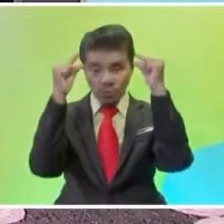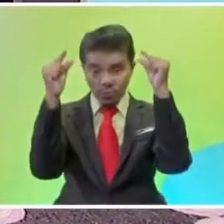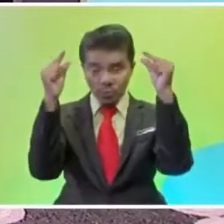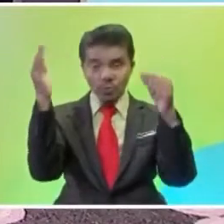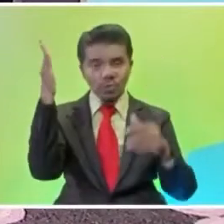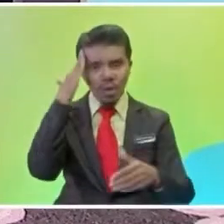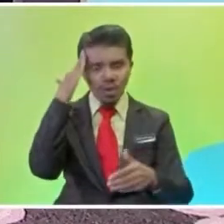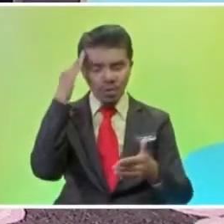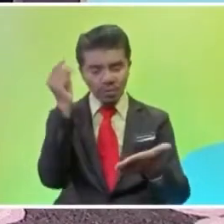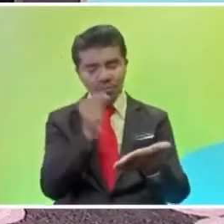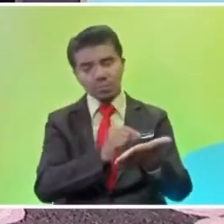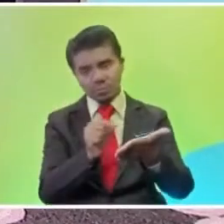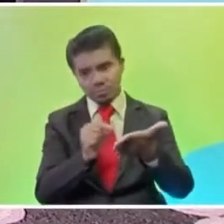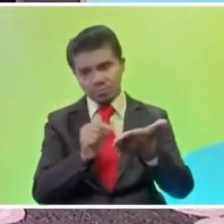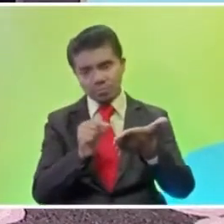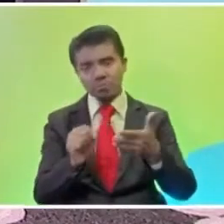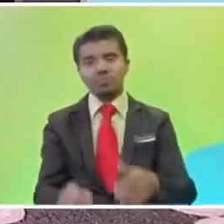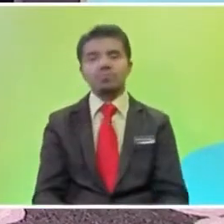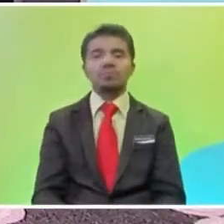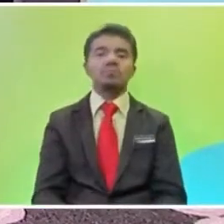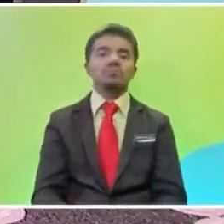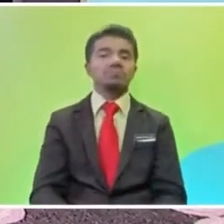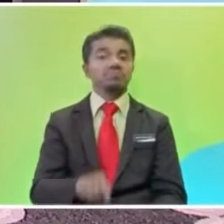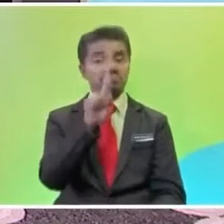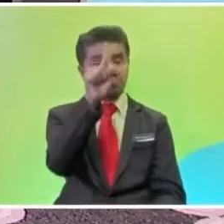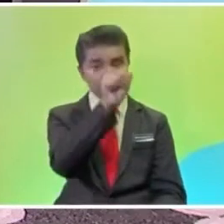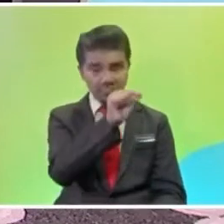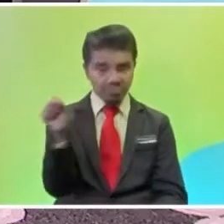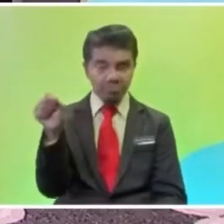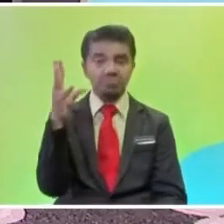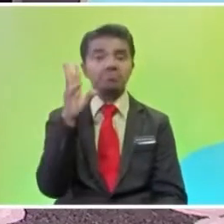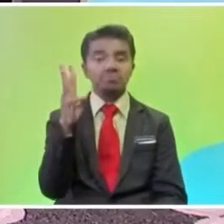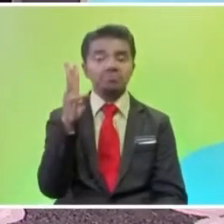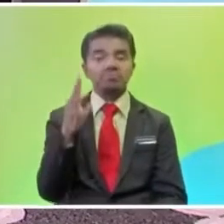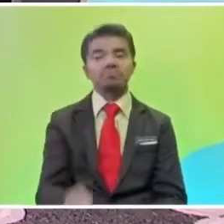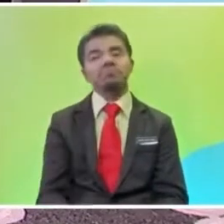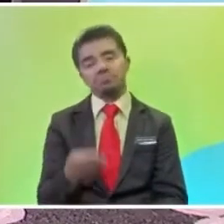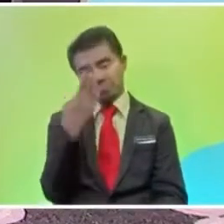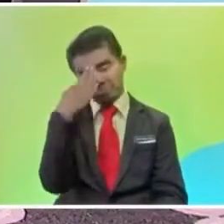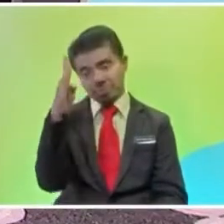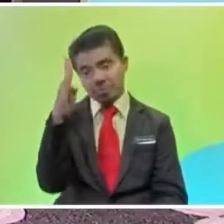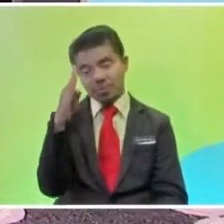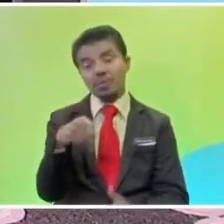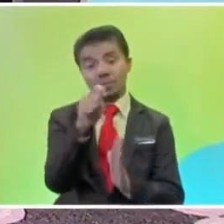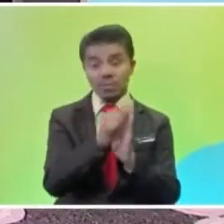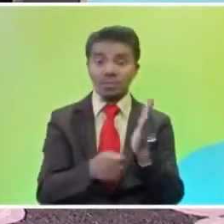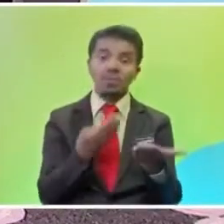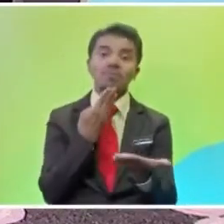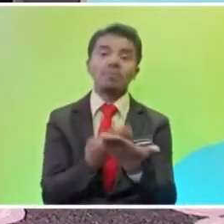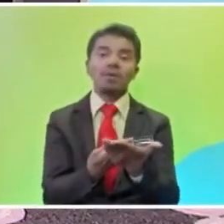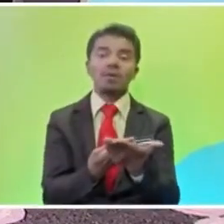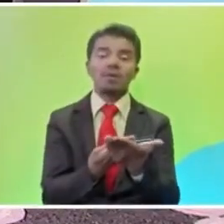murid-murid itu di sekolah investasi satu sisi enam dan berikanlah terbaik untuk murid-murid itu lebih bersemangat untuk